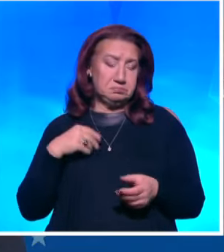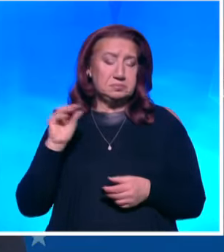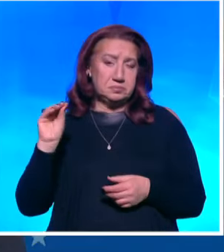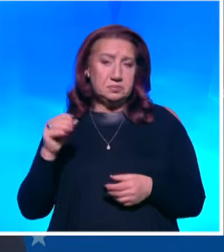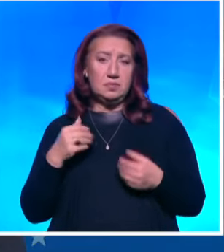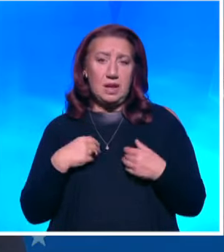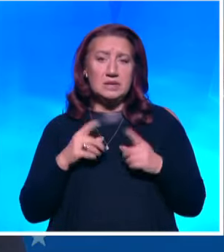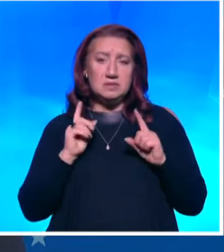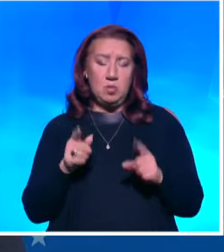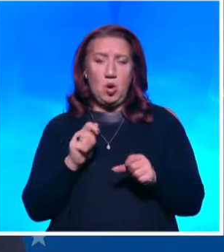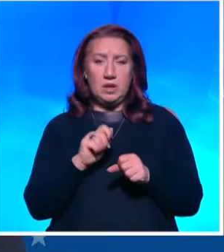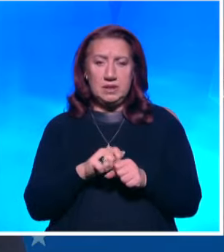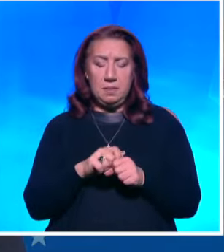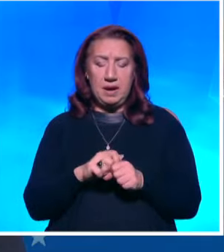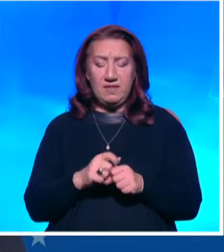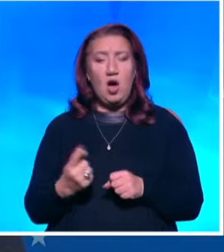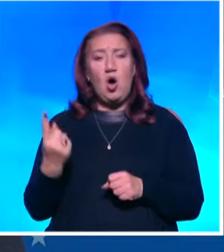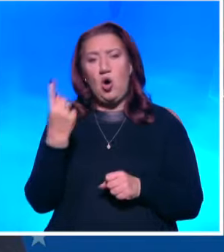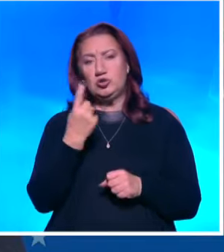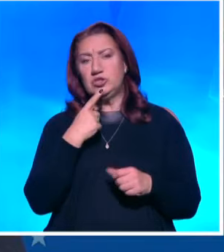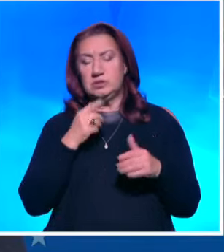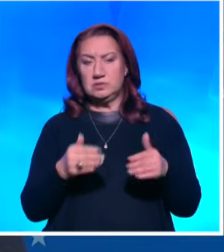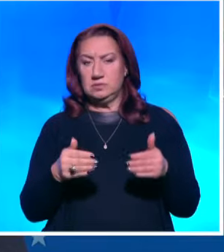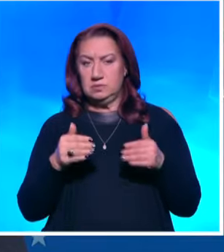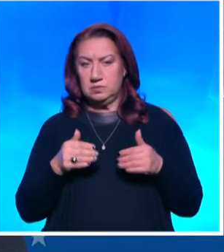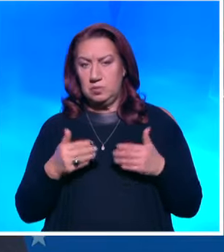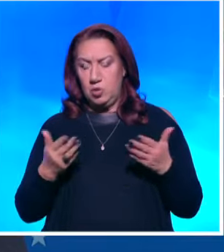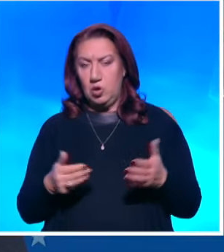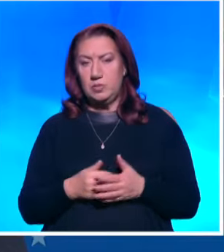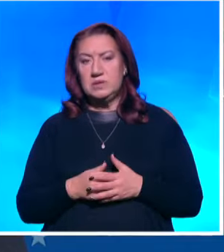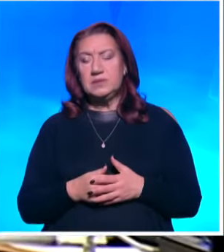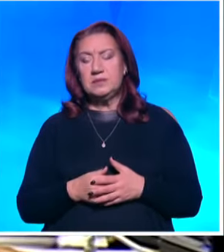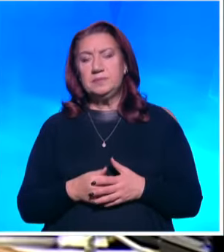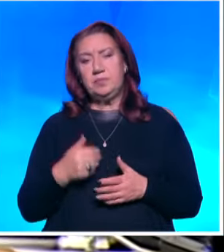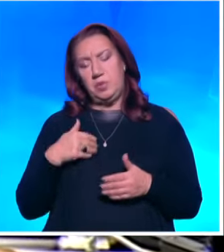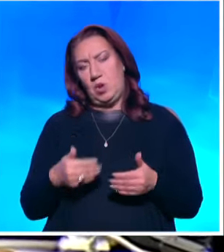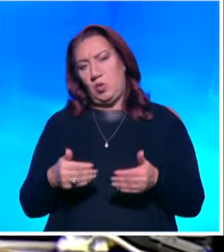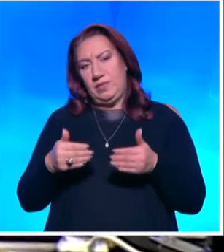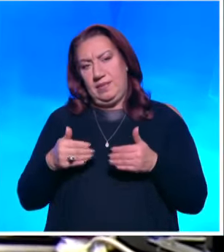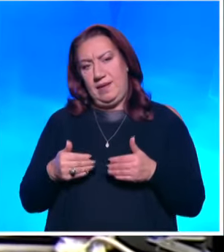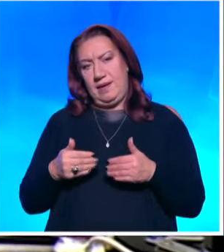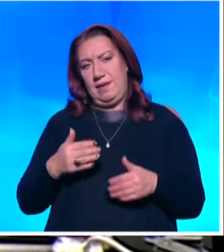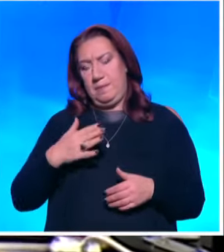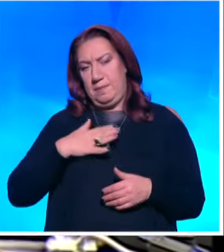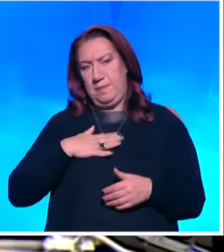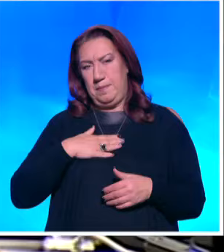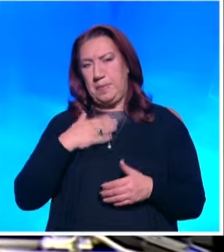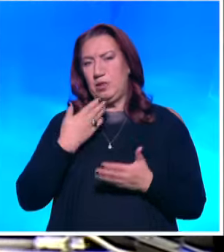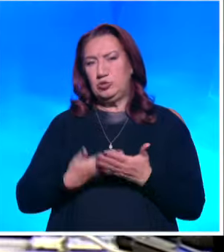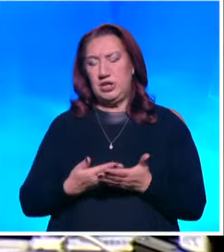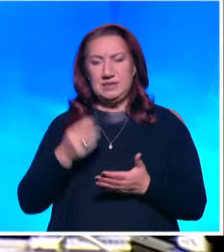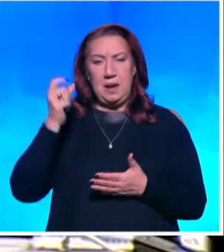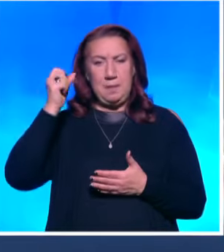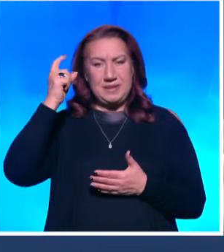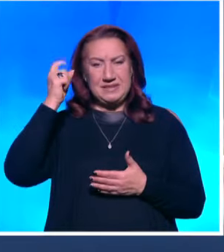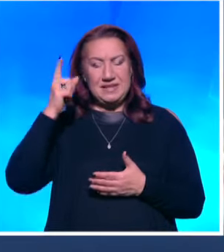направя още един компромис в лицето на председател на парламента да е от втората политическа сила мир